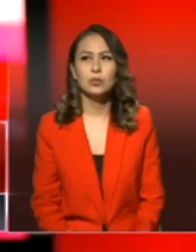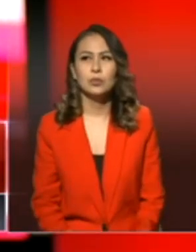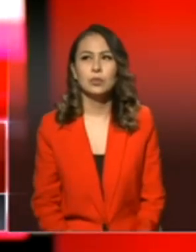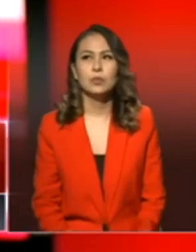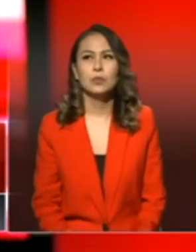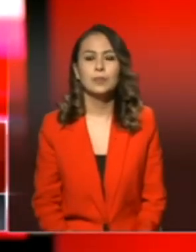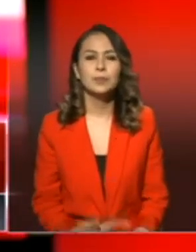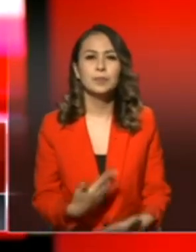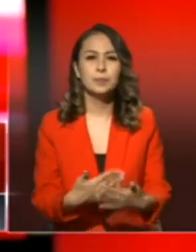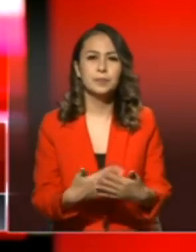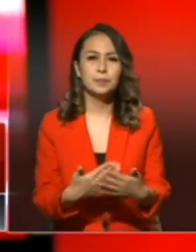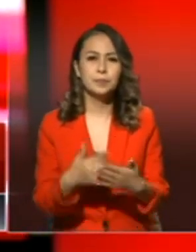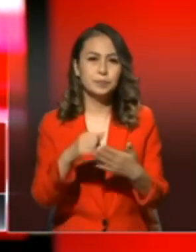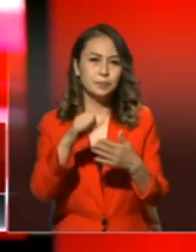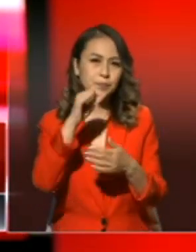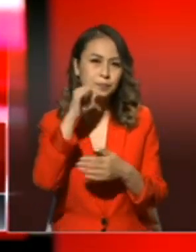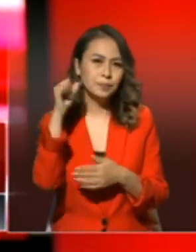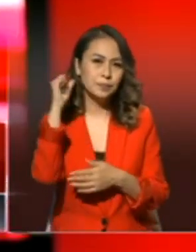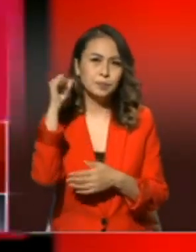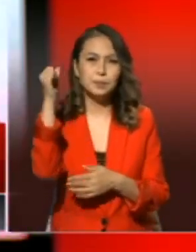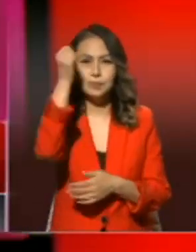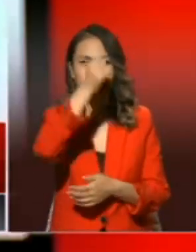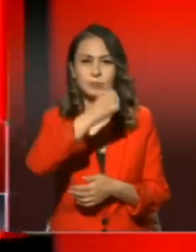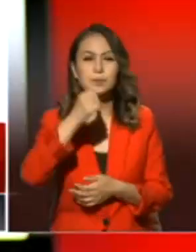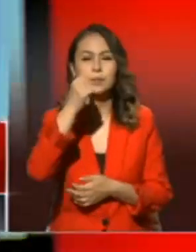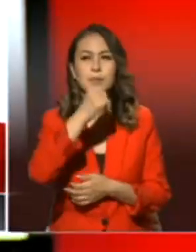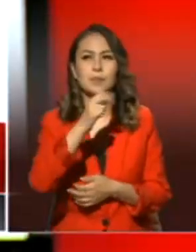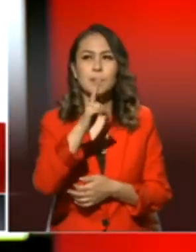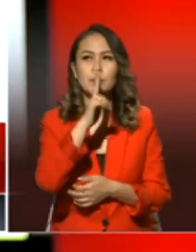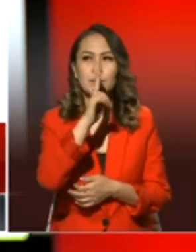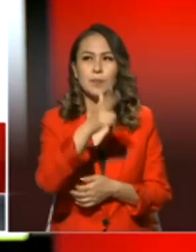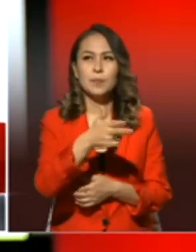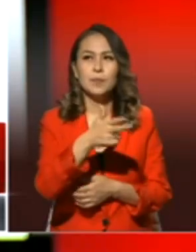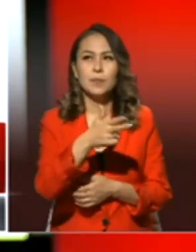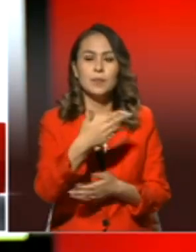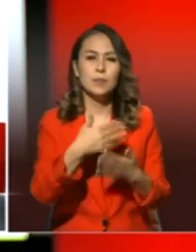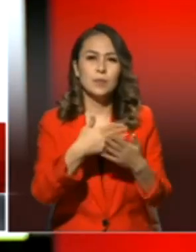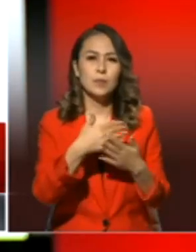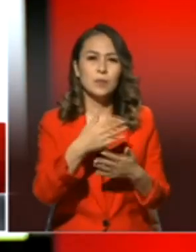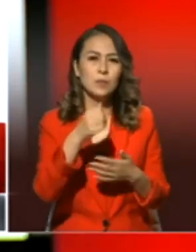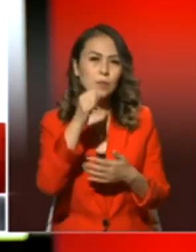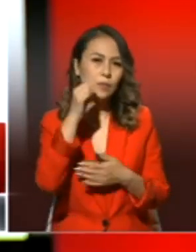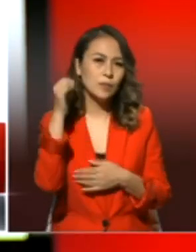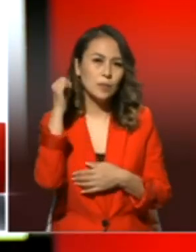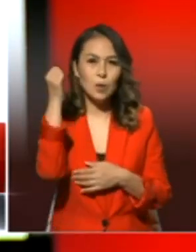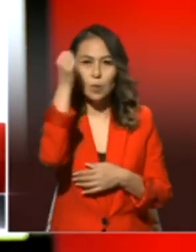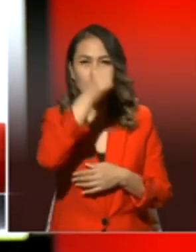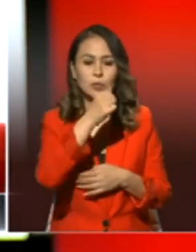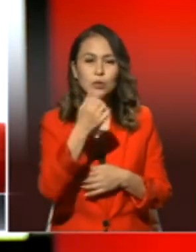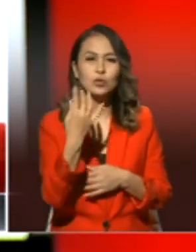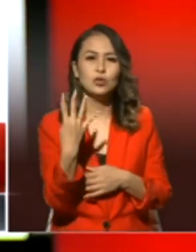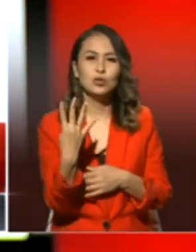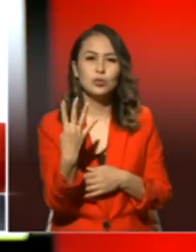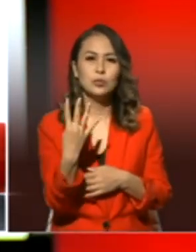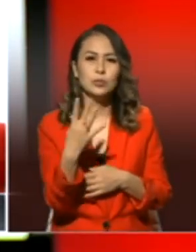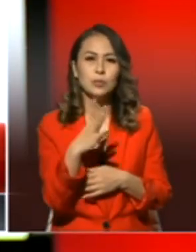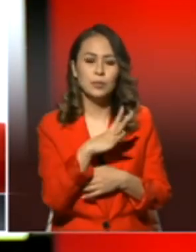Мысалы, былтыр жоқ, айтып отыр ғой, Ғабит мырза айтып отыр ғой, 3 жылда бір. Жоқ, былтыр бізде 4 мәйіттік донор